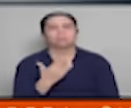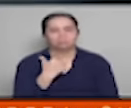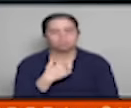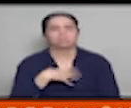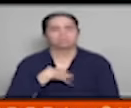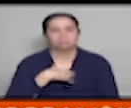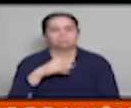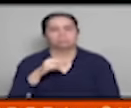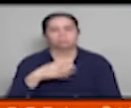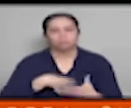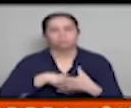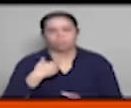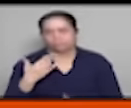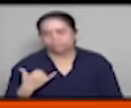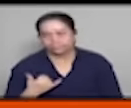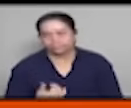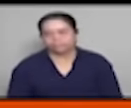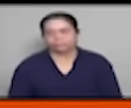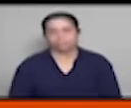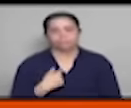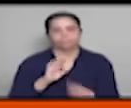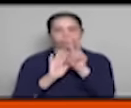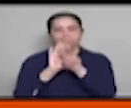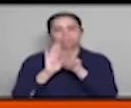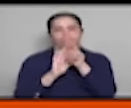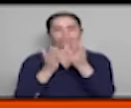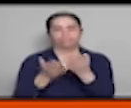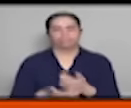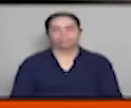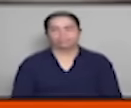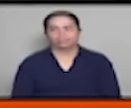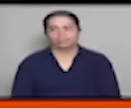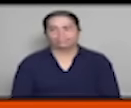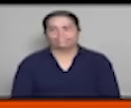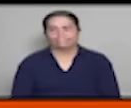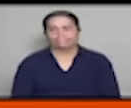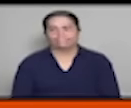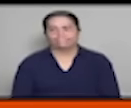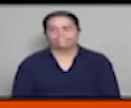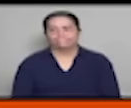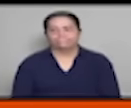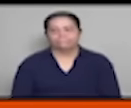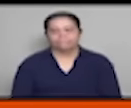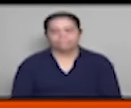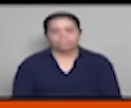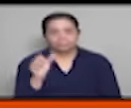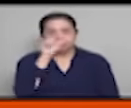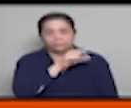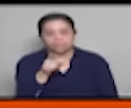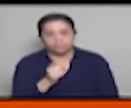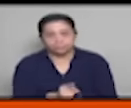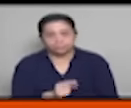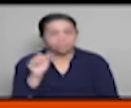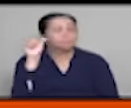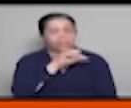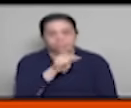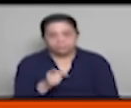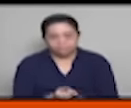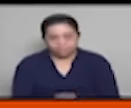Bakit nga mo po ako pinapalabas dyan, kagawad? Eto, naka-video ko ngayon, oh. Oh. Oh. Nakainin mo ka, no? Lasing